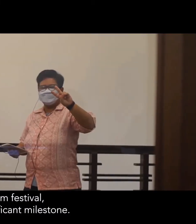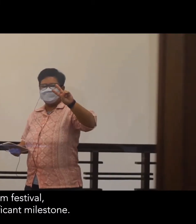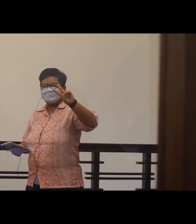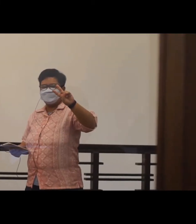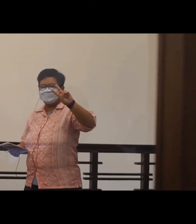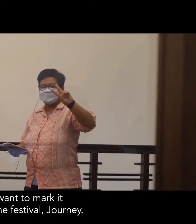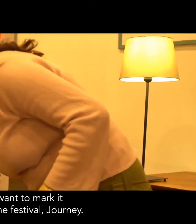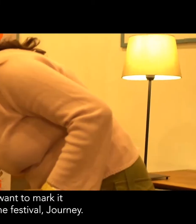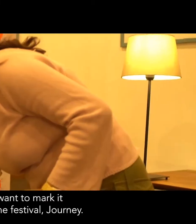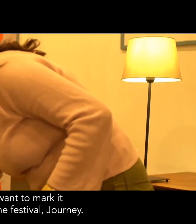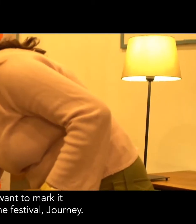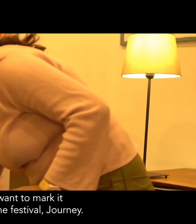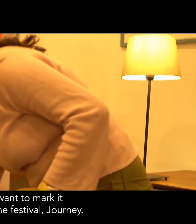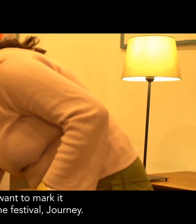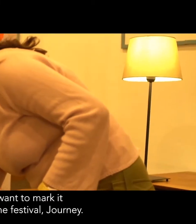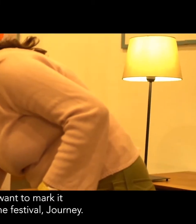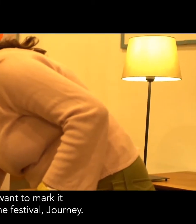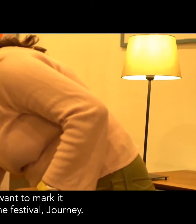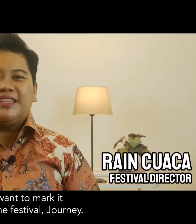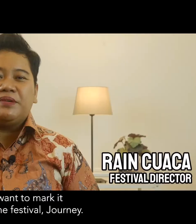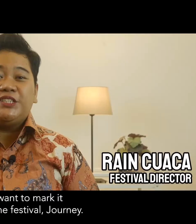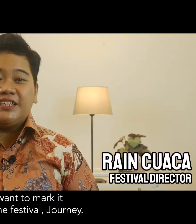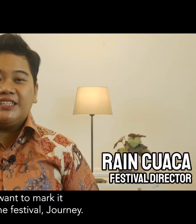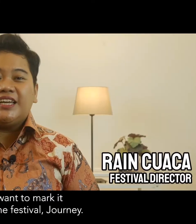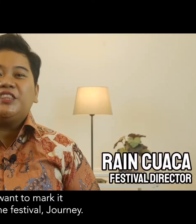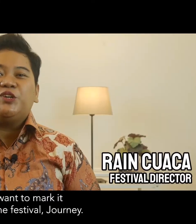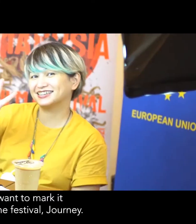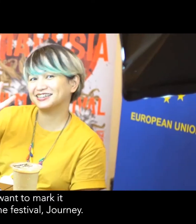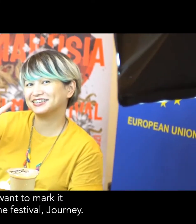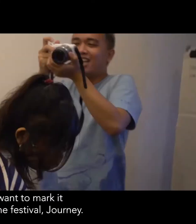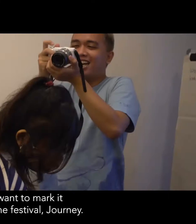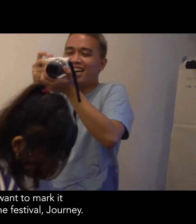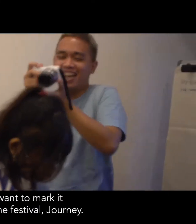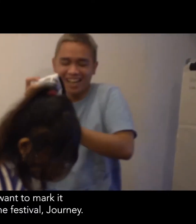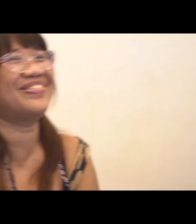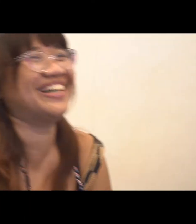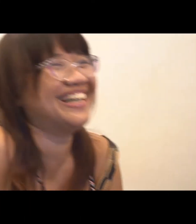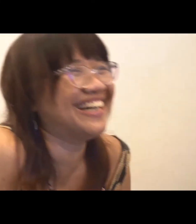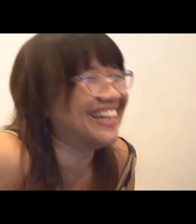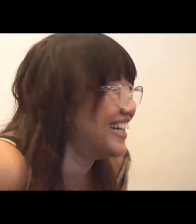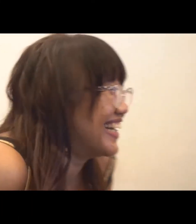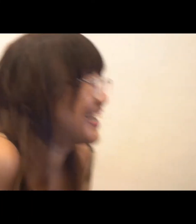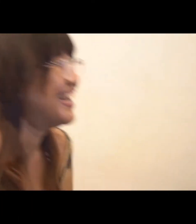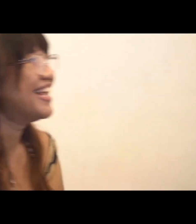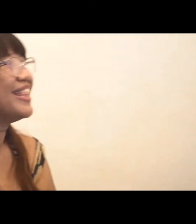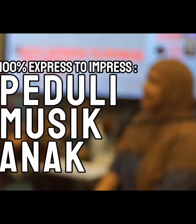signifikan. Karena itu, kami ingin menandainya dengan tema journey atau perjalanan.